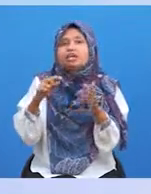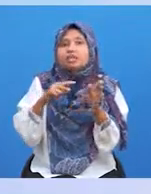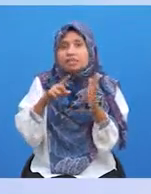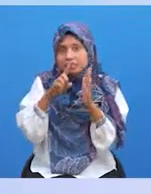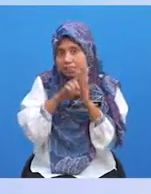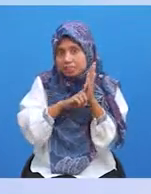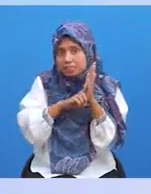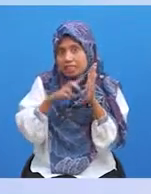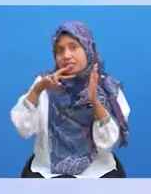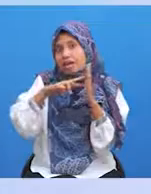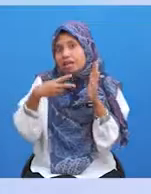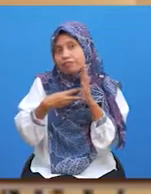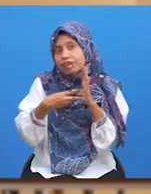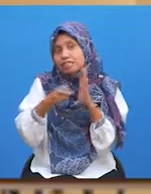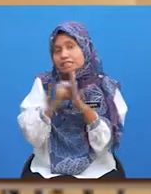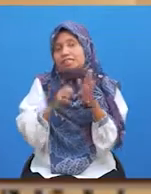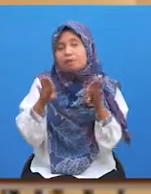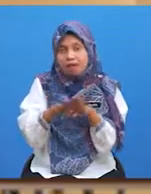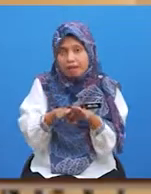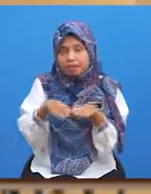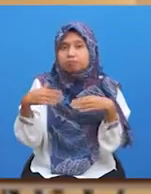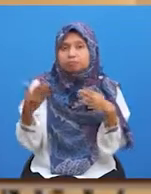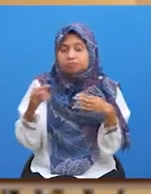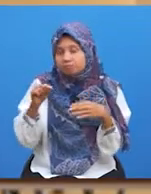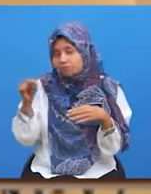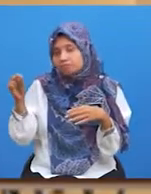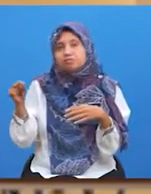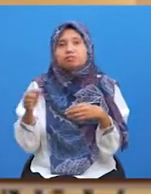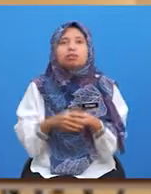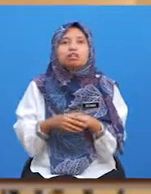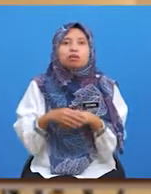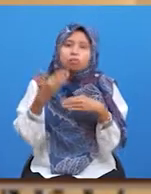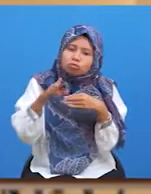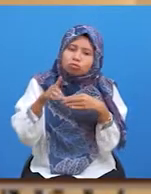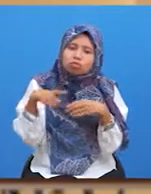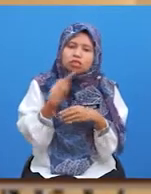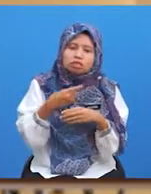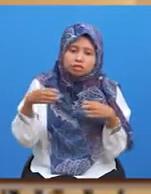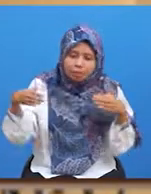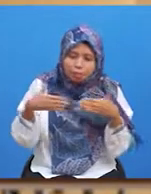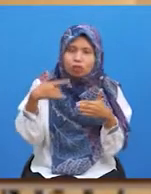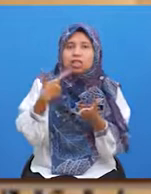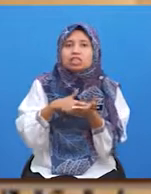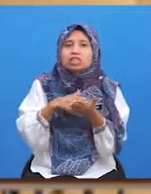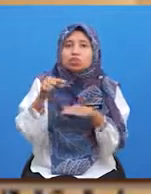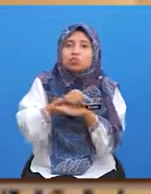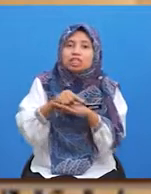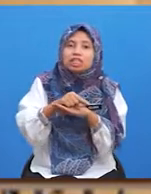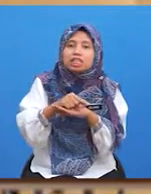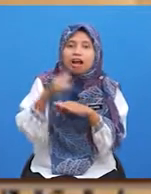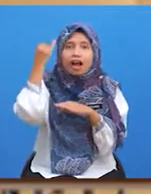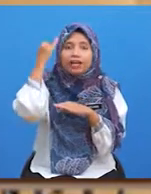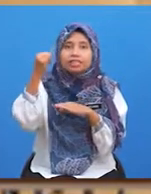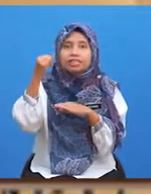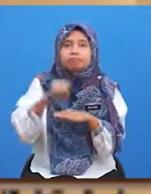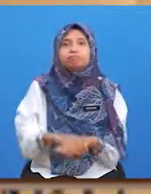sebagai dan seterusnya. Kemudian, kita olah ayat berikutnya menggunakan idea dalam